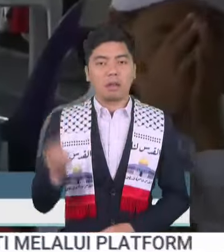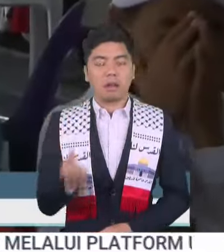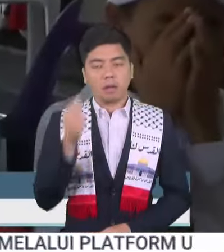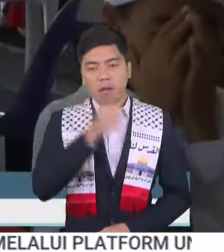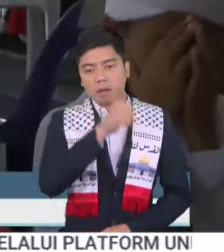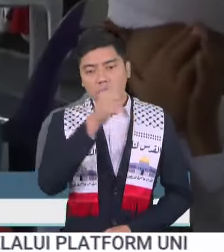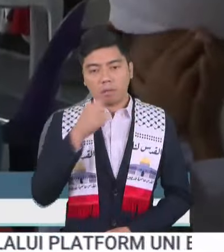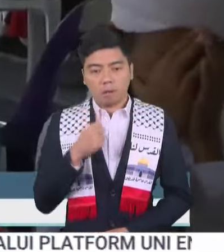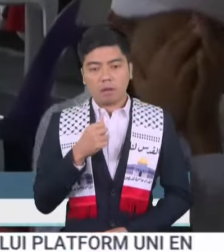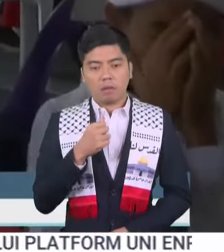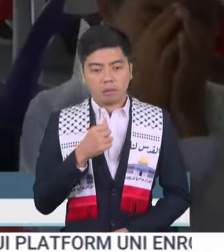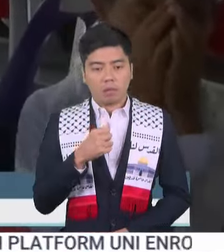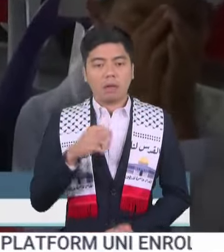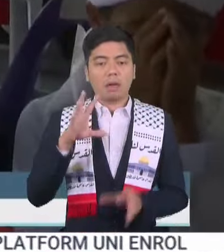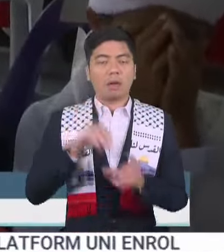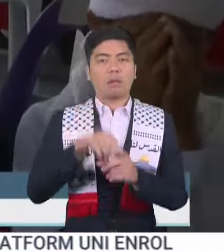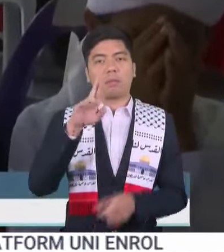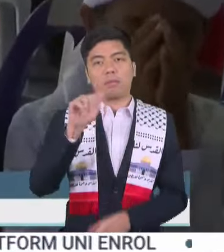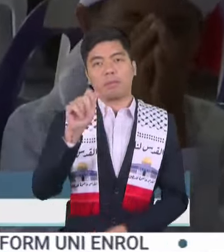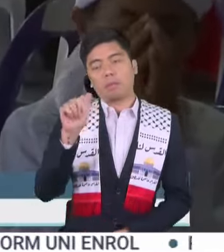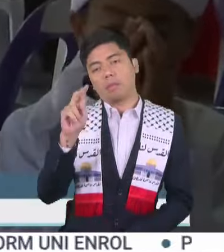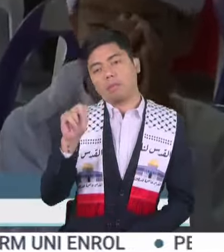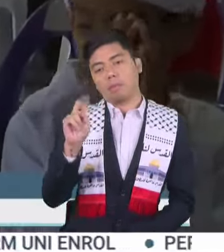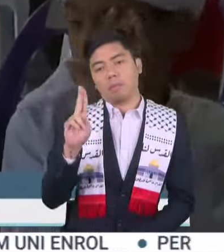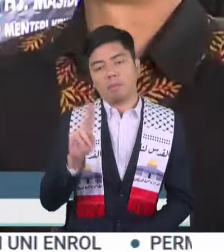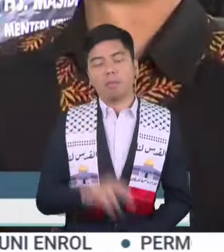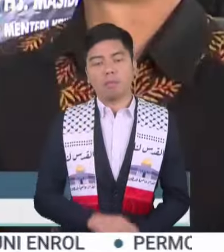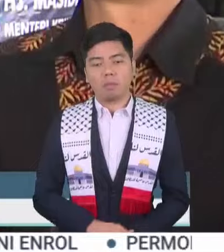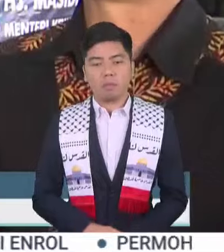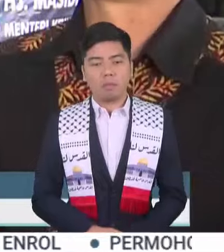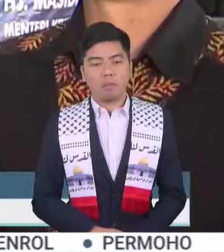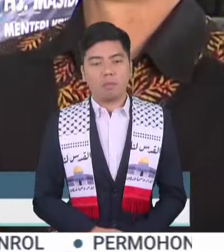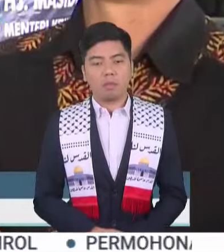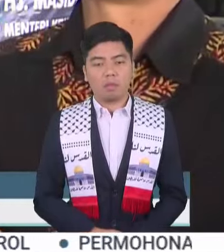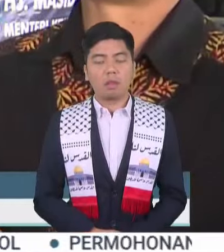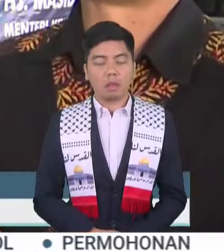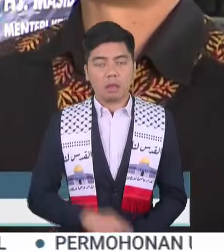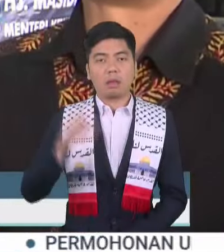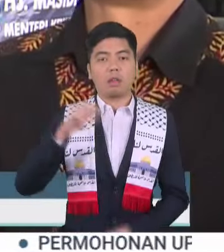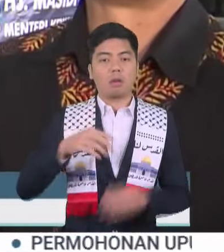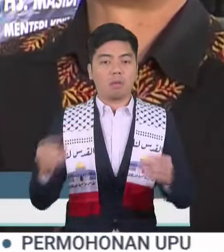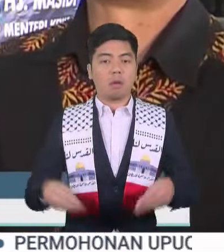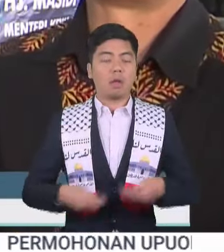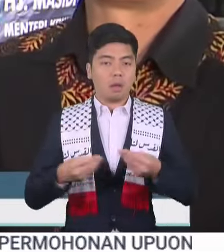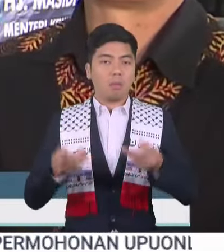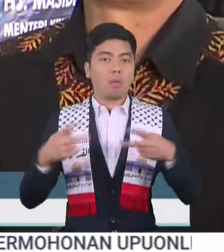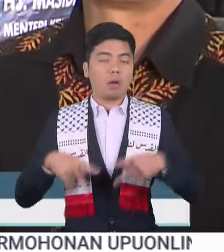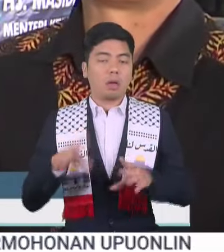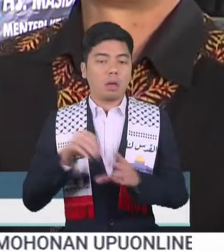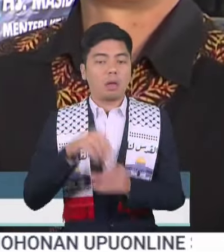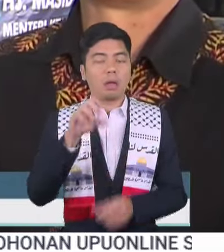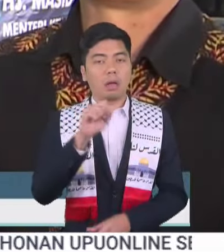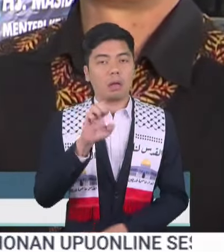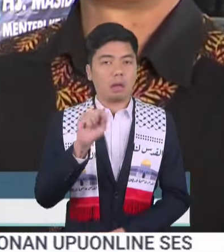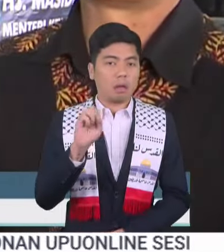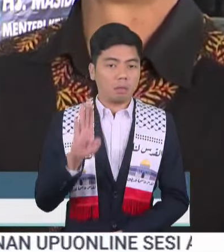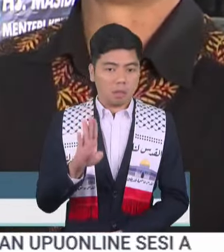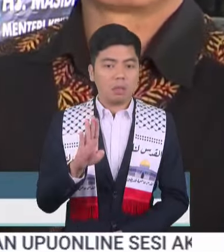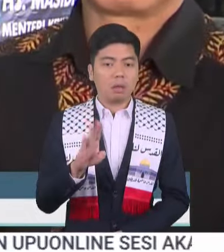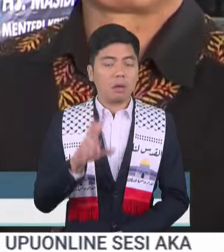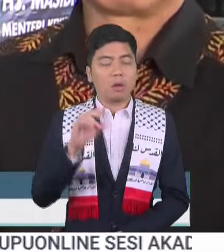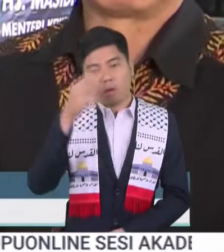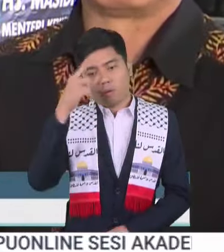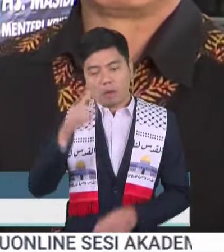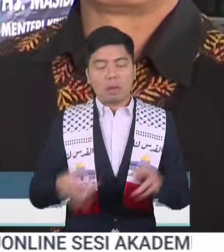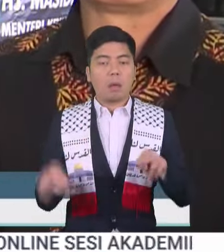Iman, Kampung Lingkudau, Ranau. Bagi saya secara pribadi, ini akan memberi peluang kepada SESB bukan saja untuk mengenali pelanggan